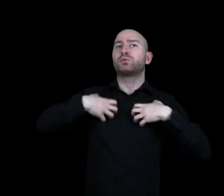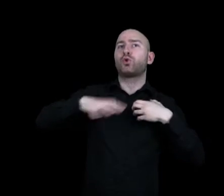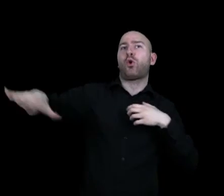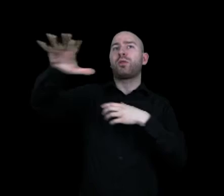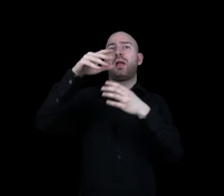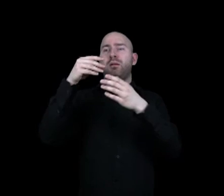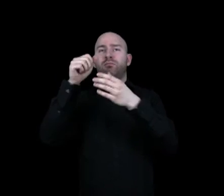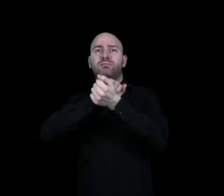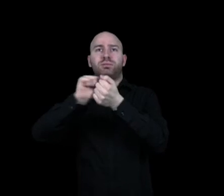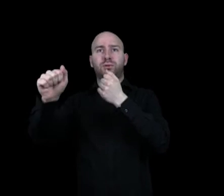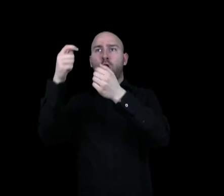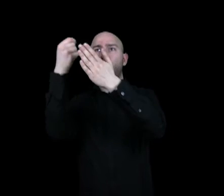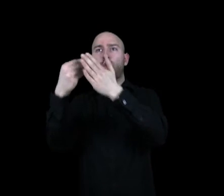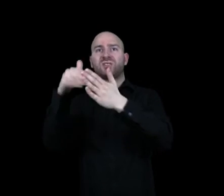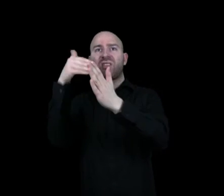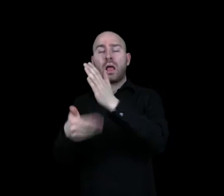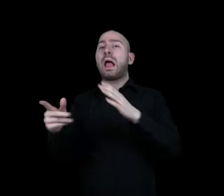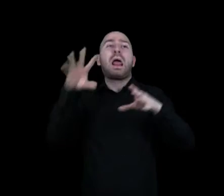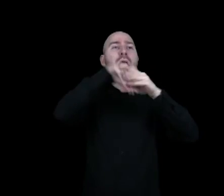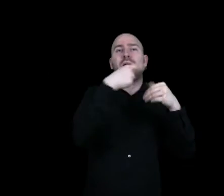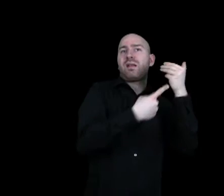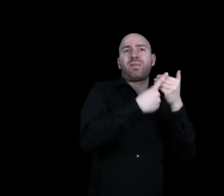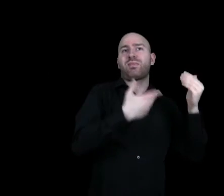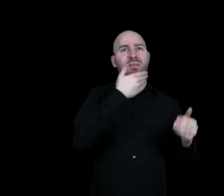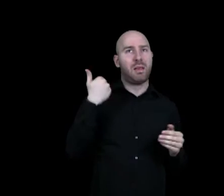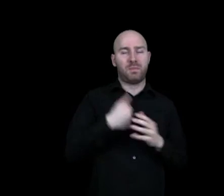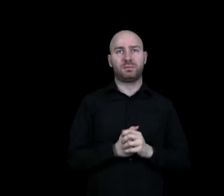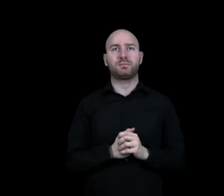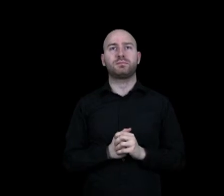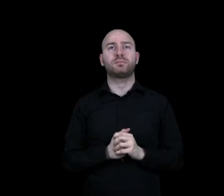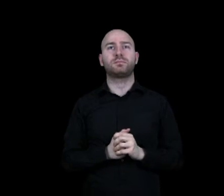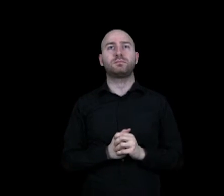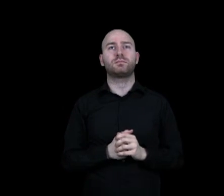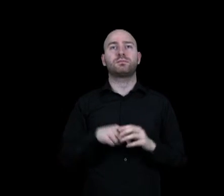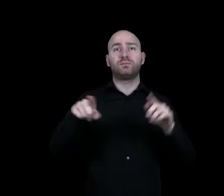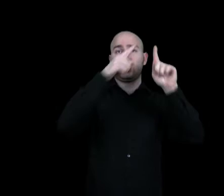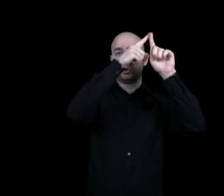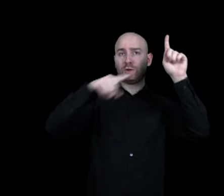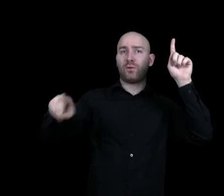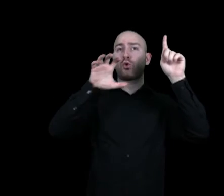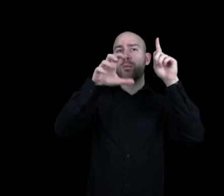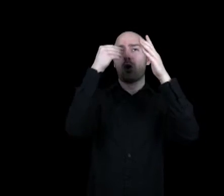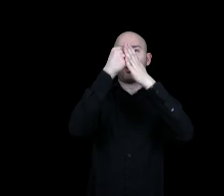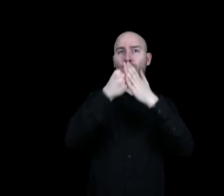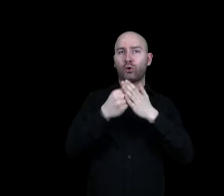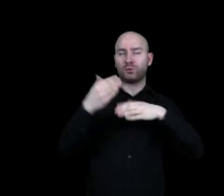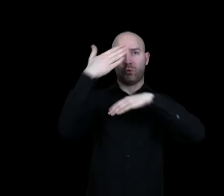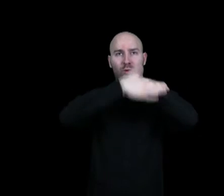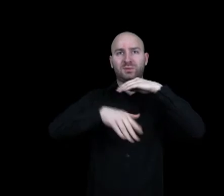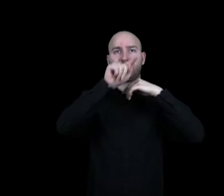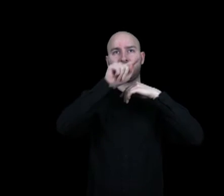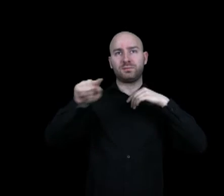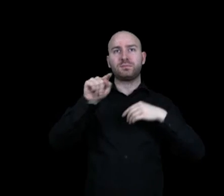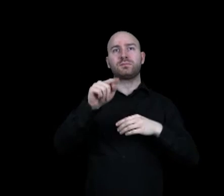wliczany, nie został tu uwzględniony w krzywej kosztów krańcowych. Są i pozytywne efekty, dające korzyść. Na przykład w przemyśle drzewnym